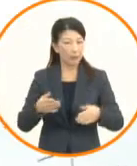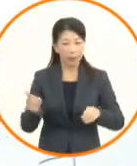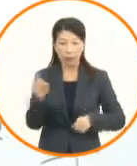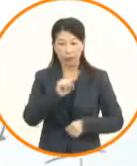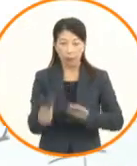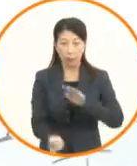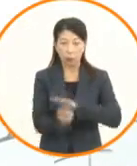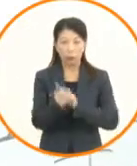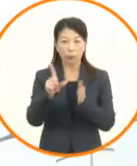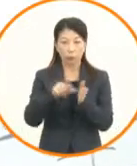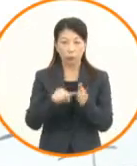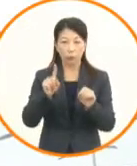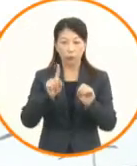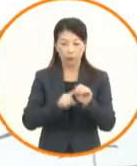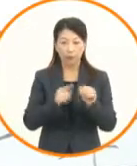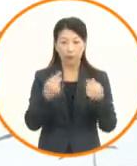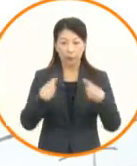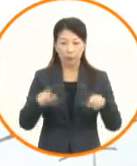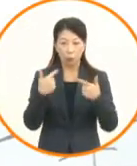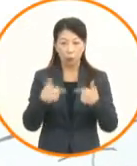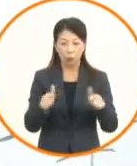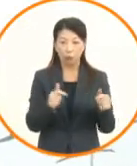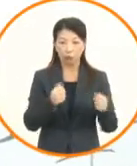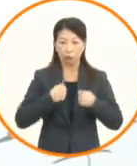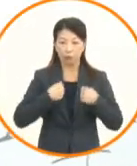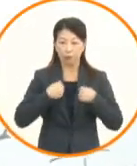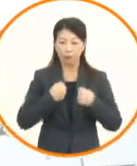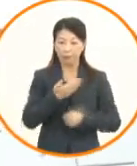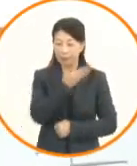時のために普段からの訓練が大切だ。